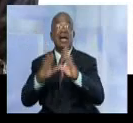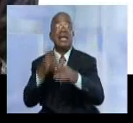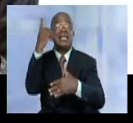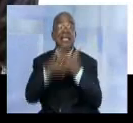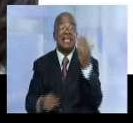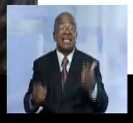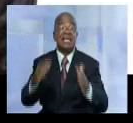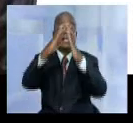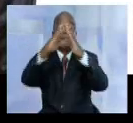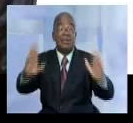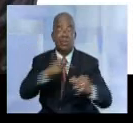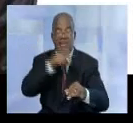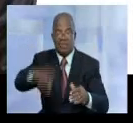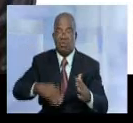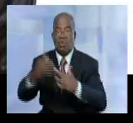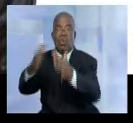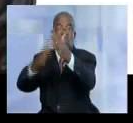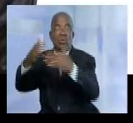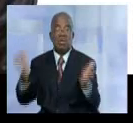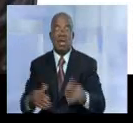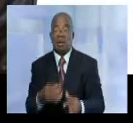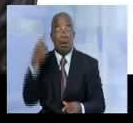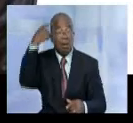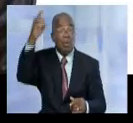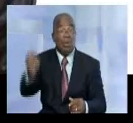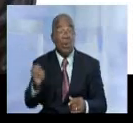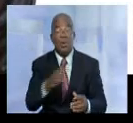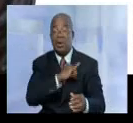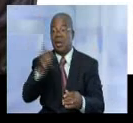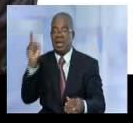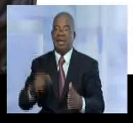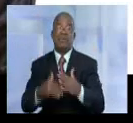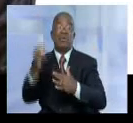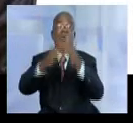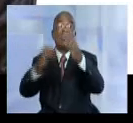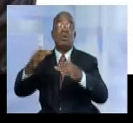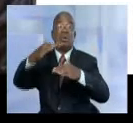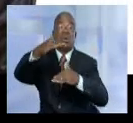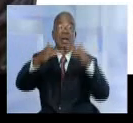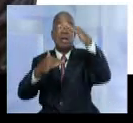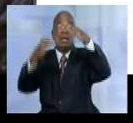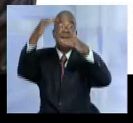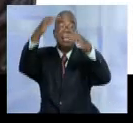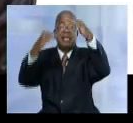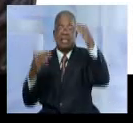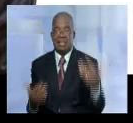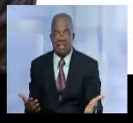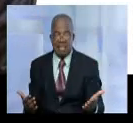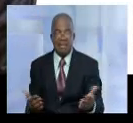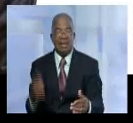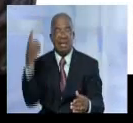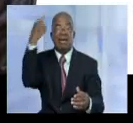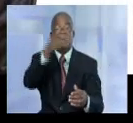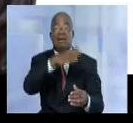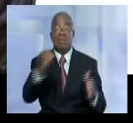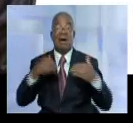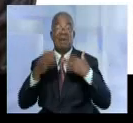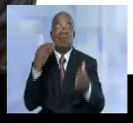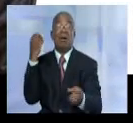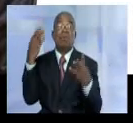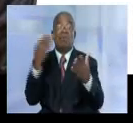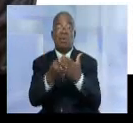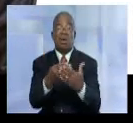mettre. Donc, première cause qui peut faire que les immeubles vont s'écrouler, c'est que les fondations ne sont pas